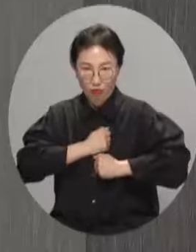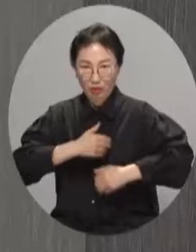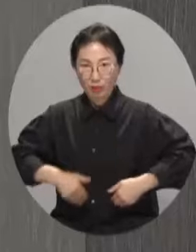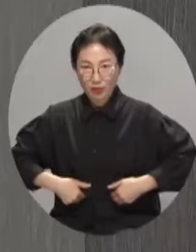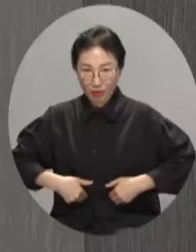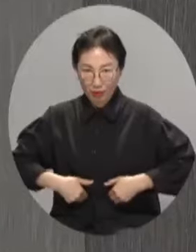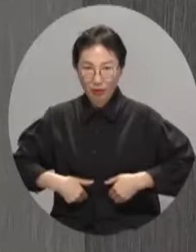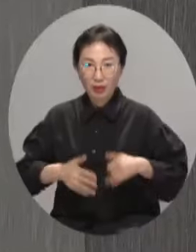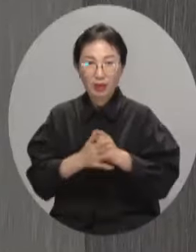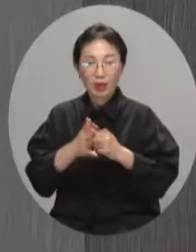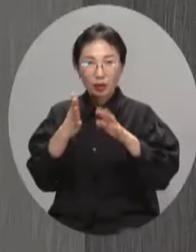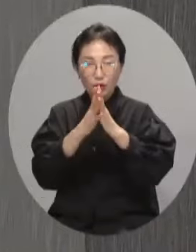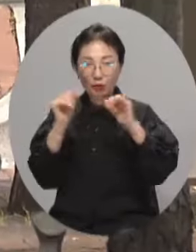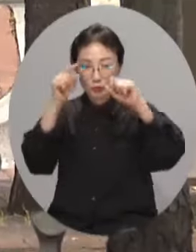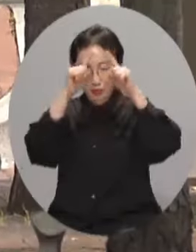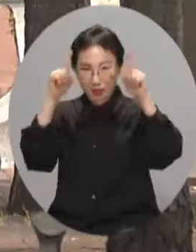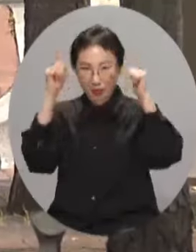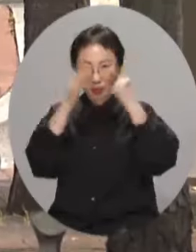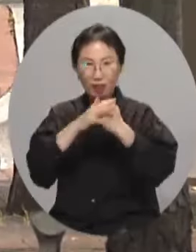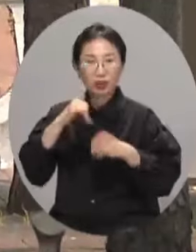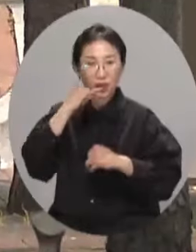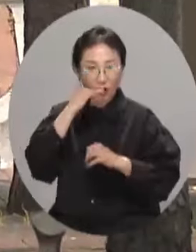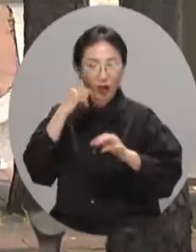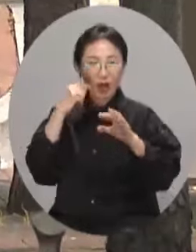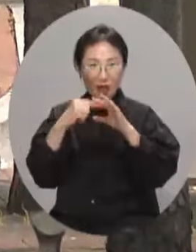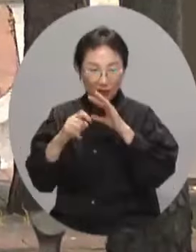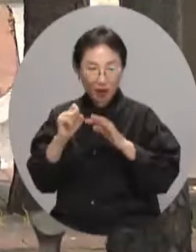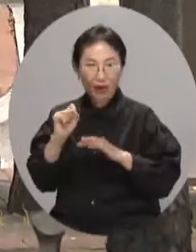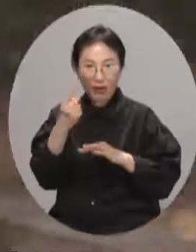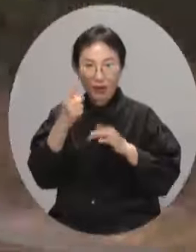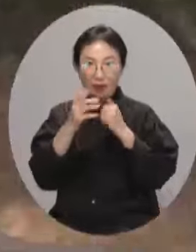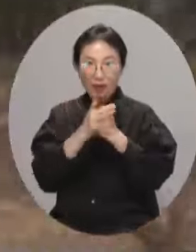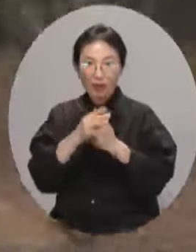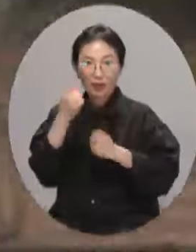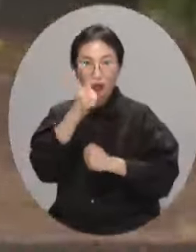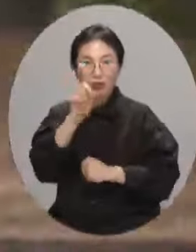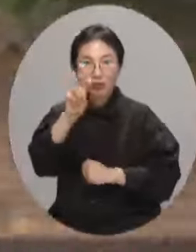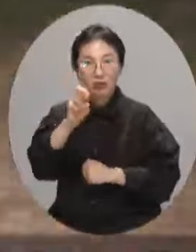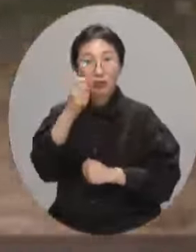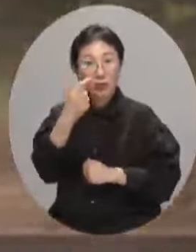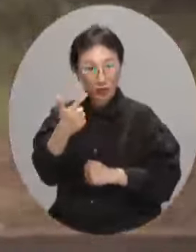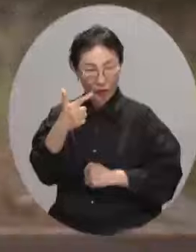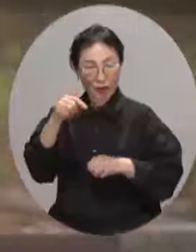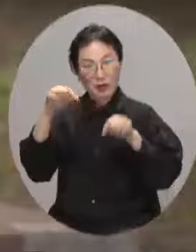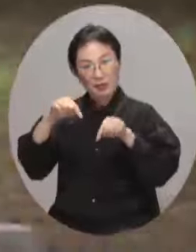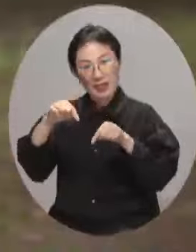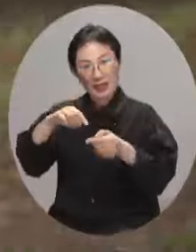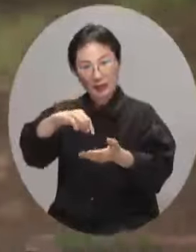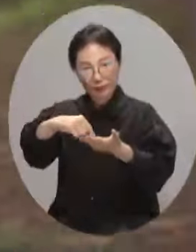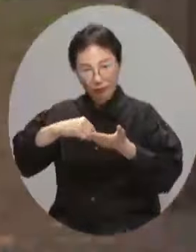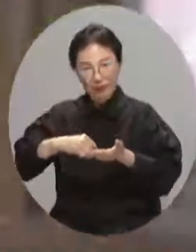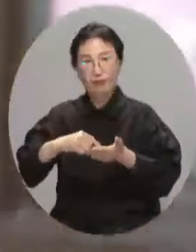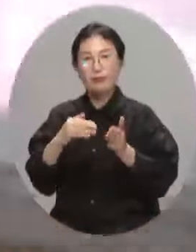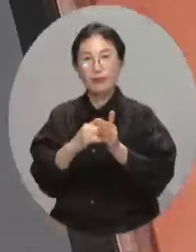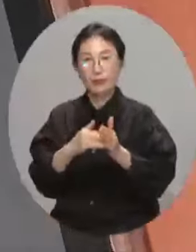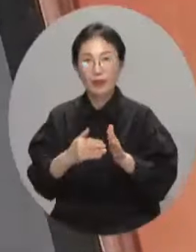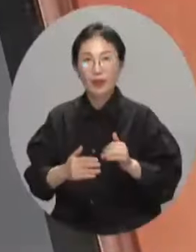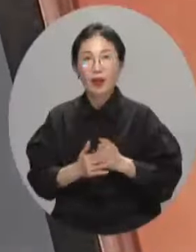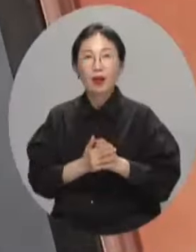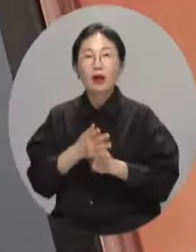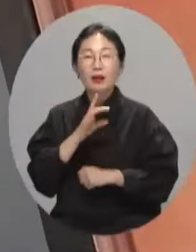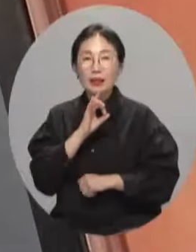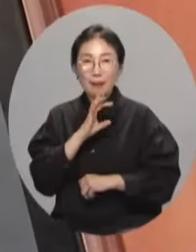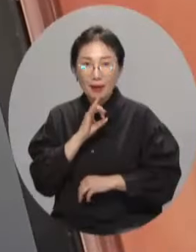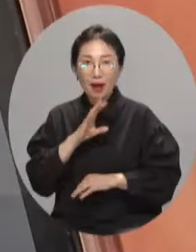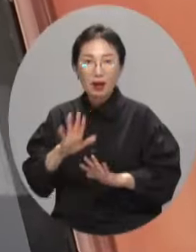창구를 개설한 전북대는 전화와 이메일을 통한 1026건의 상담이 접수됐다고 밝혔습니다.